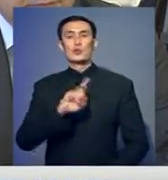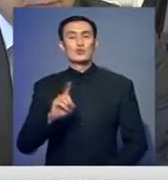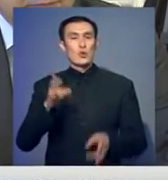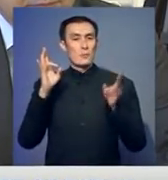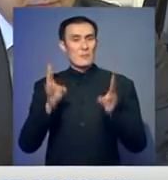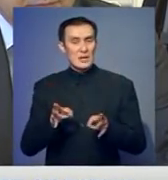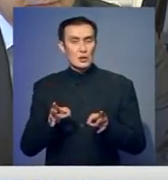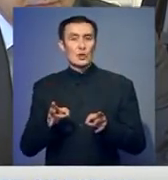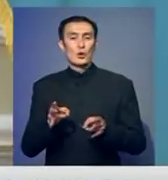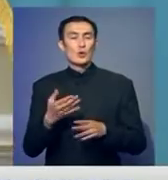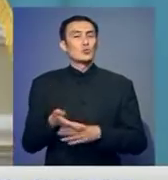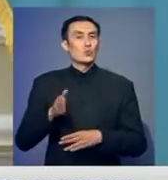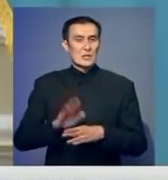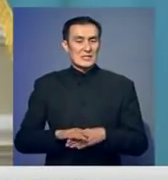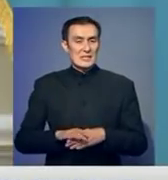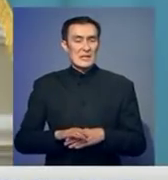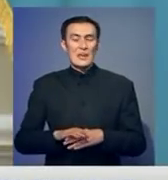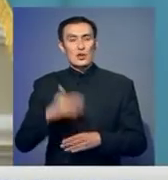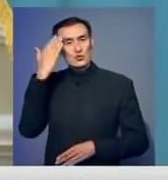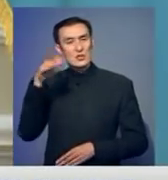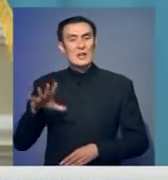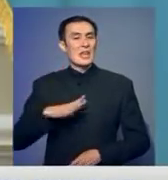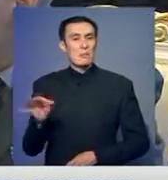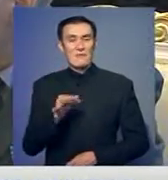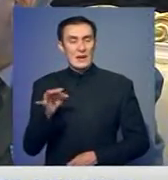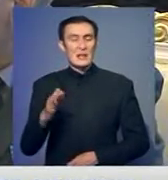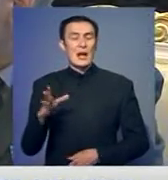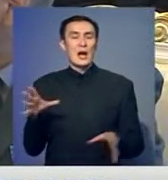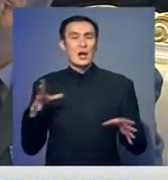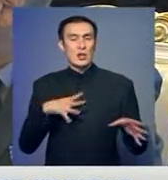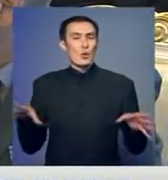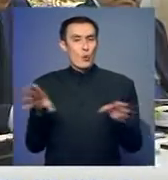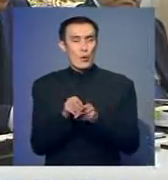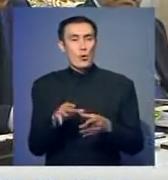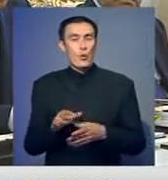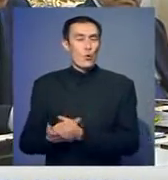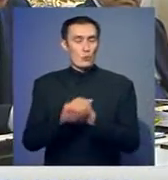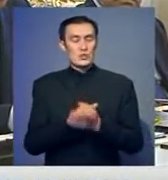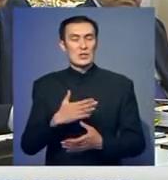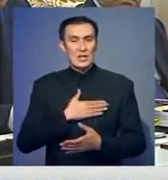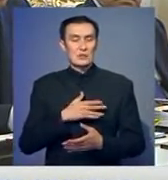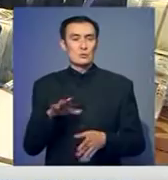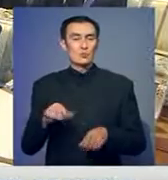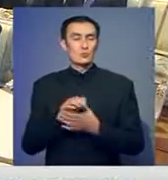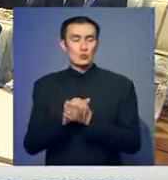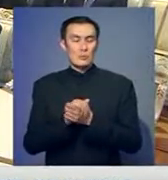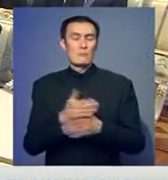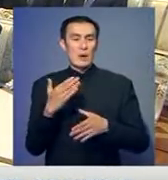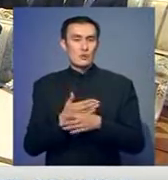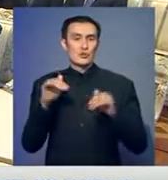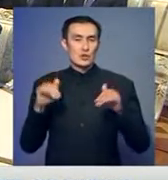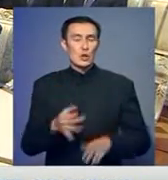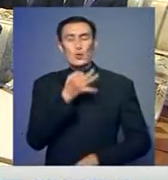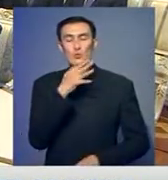беды, трудности не являются чужими, а нашими общими. То есть наше крепкое единство всегда будет помогать решать